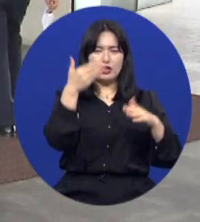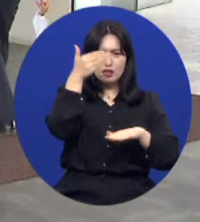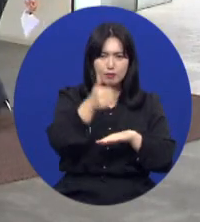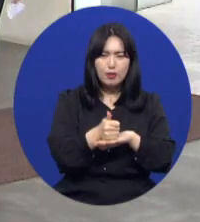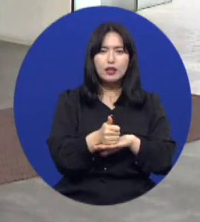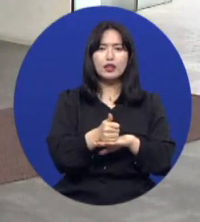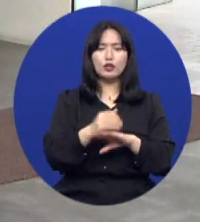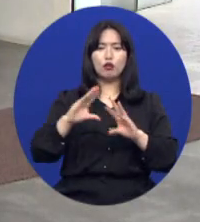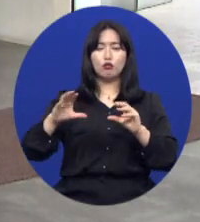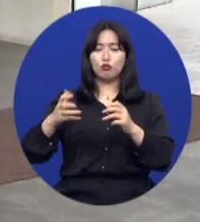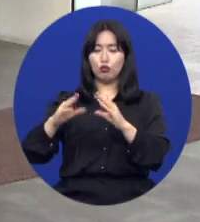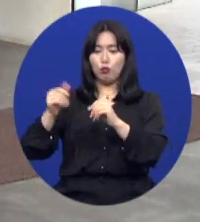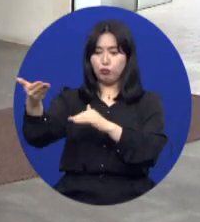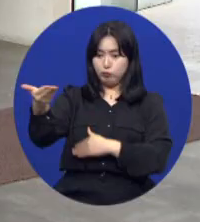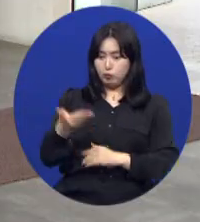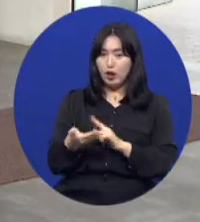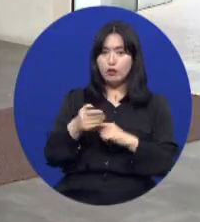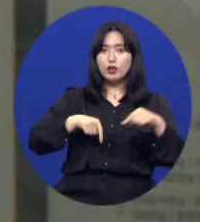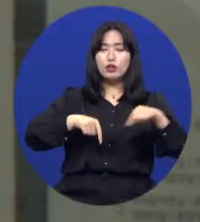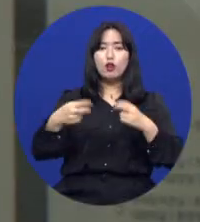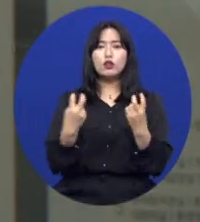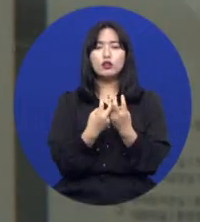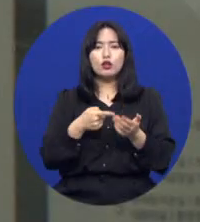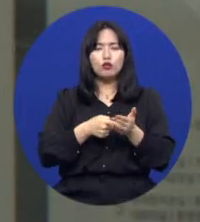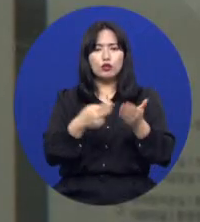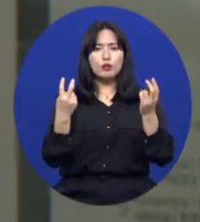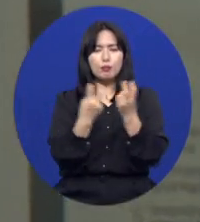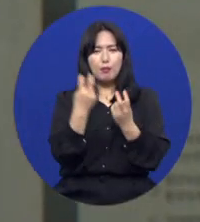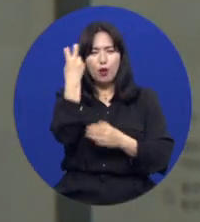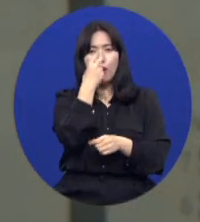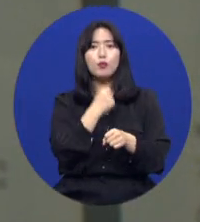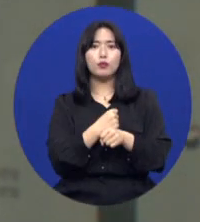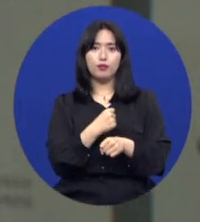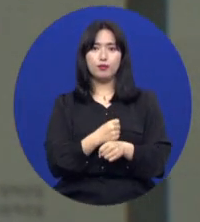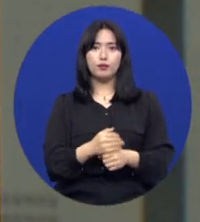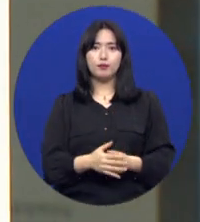국 톱으로 토 받아 정책 추진 방향을 검토하겠다고 밝혔습니다